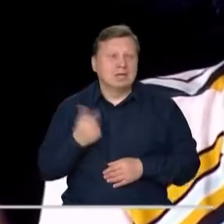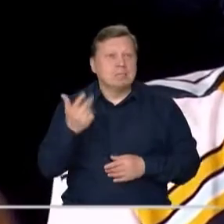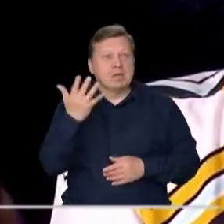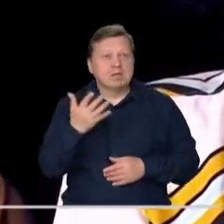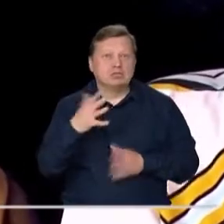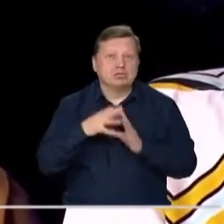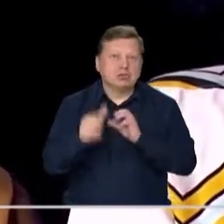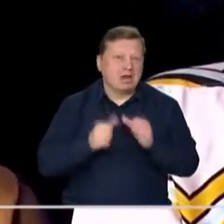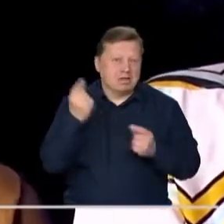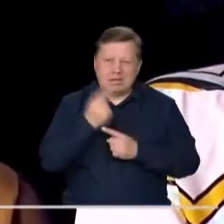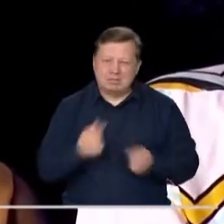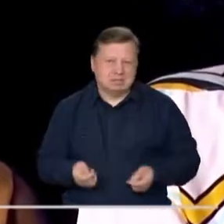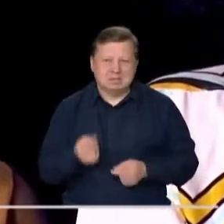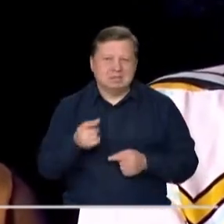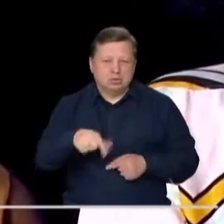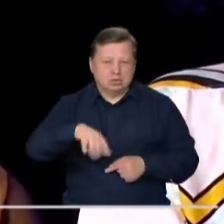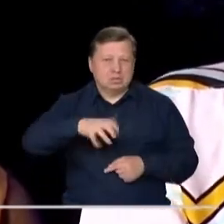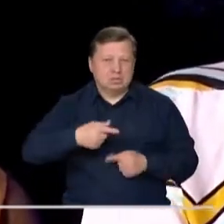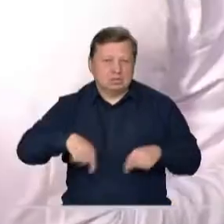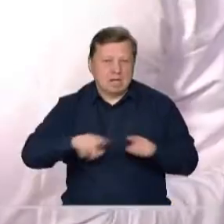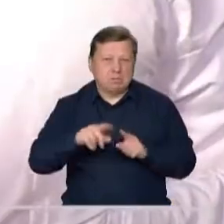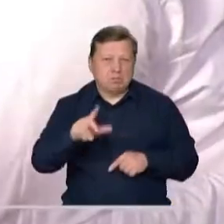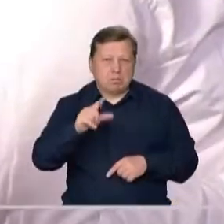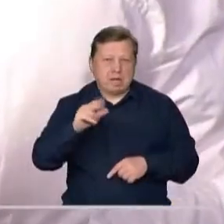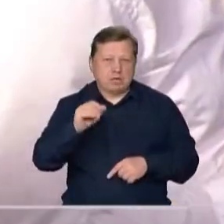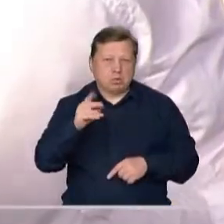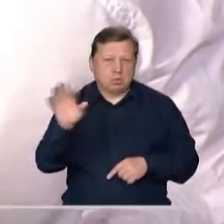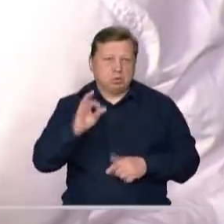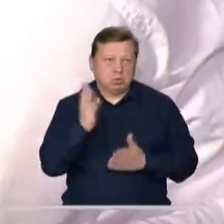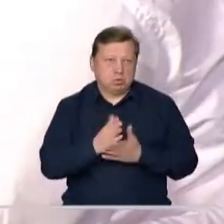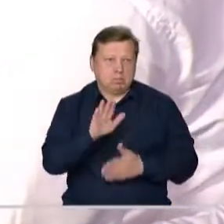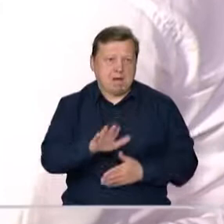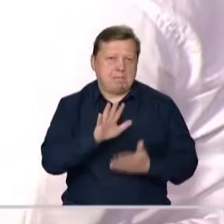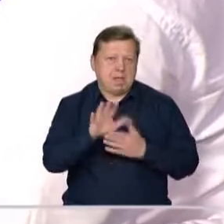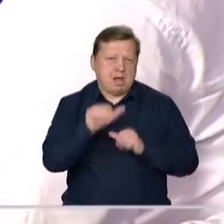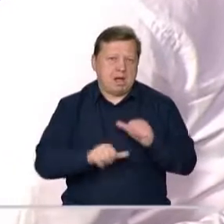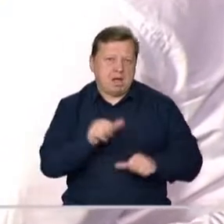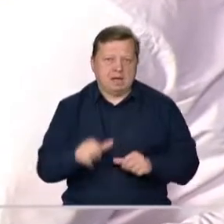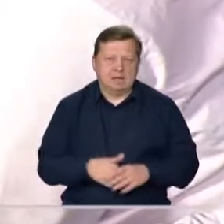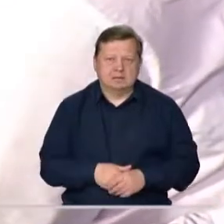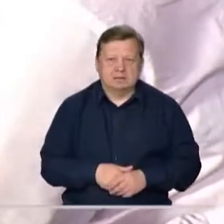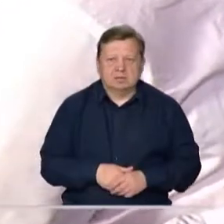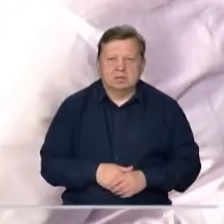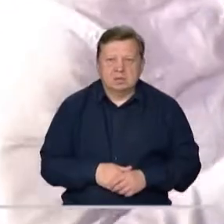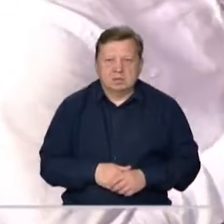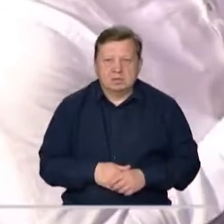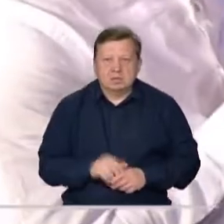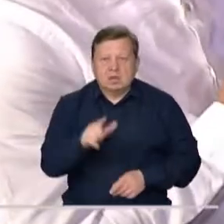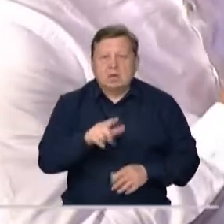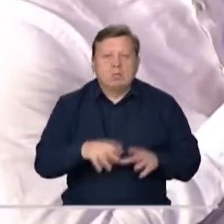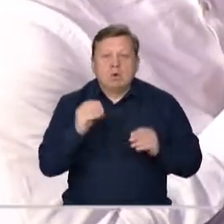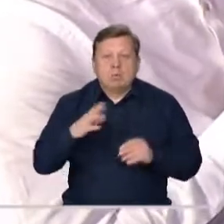5-10 lat. Zespół Pectus świętuje 15-lecie. Więc w tym składzie już... Ale na początku chcieliście tak.